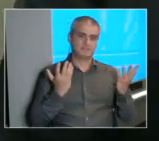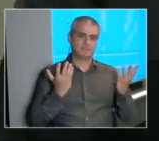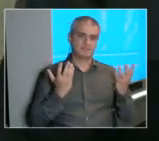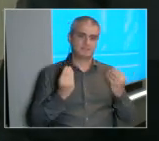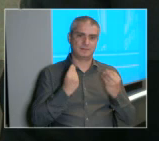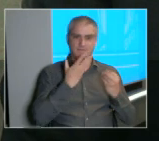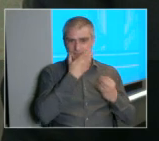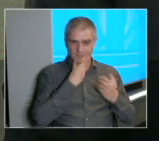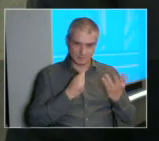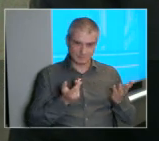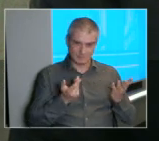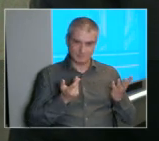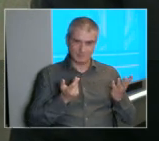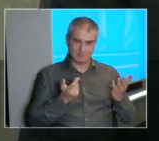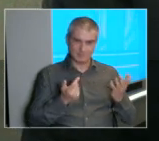יפים,